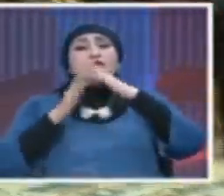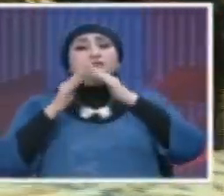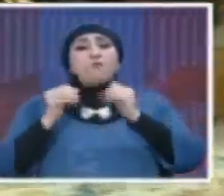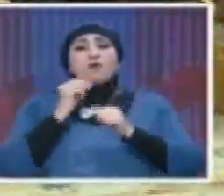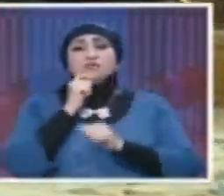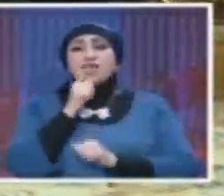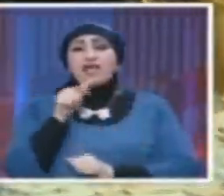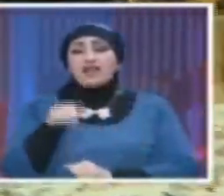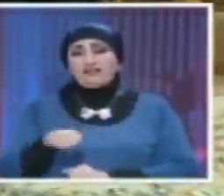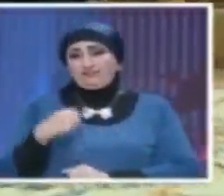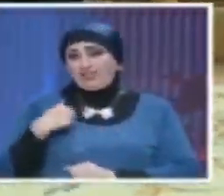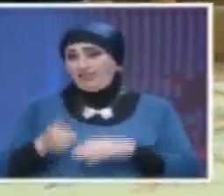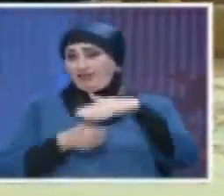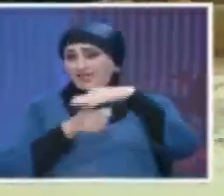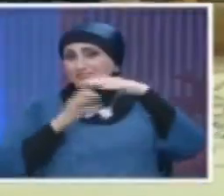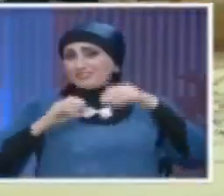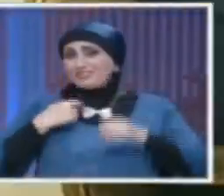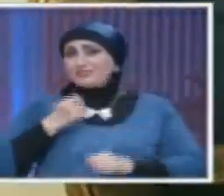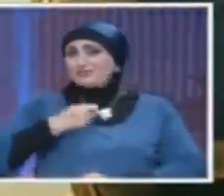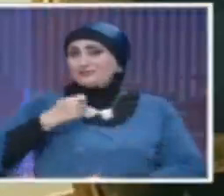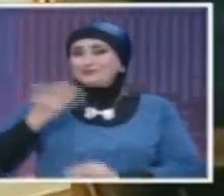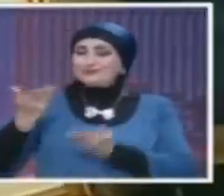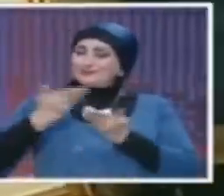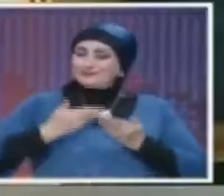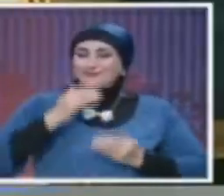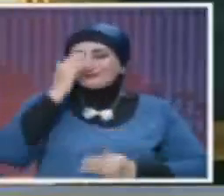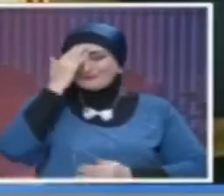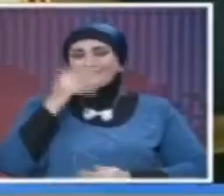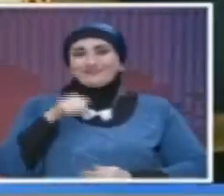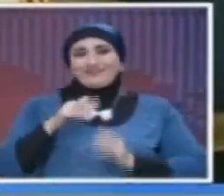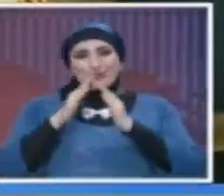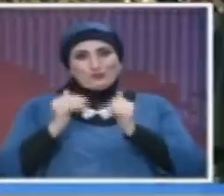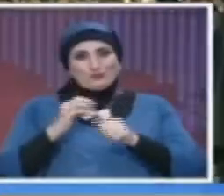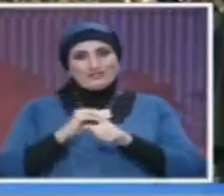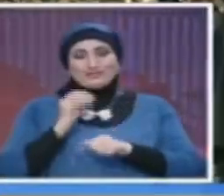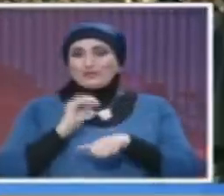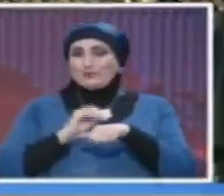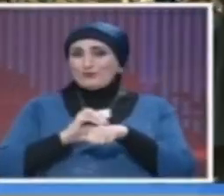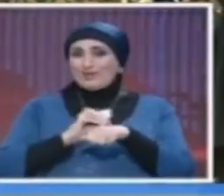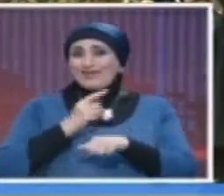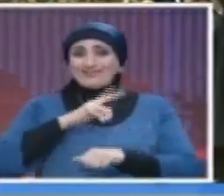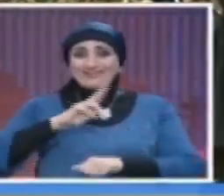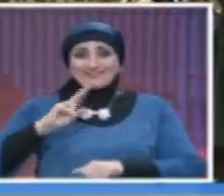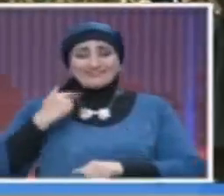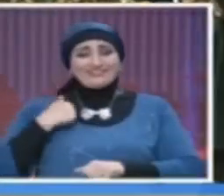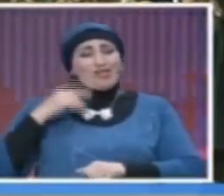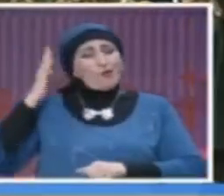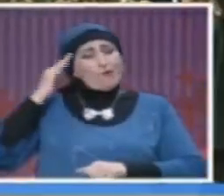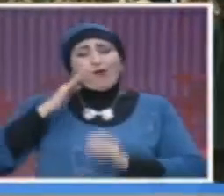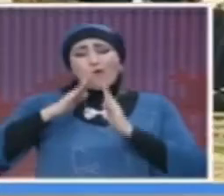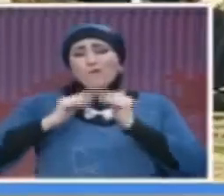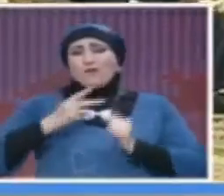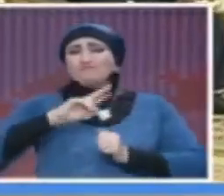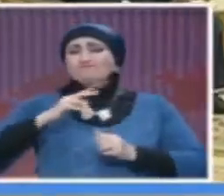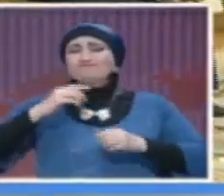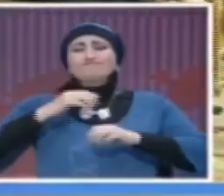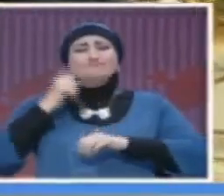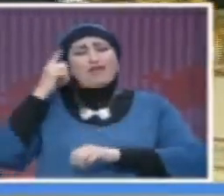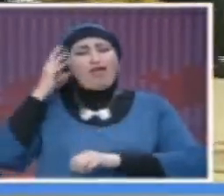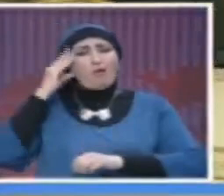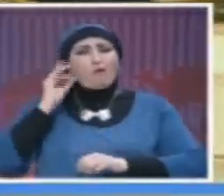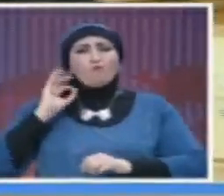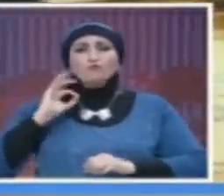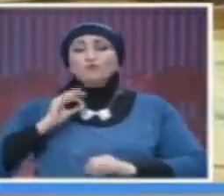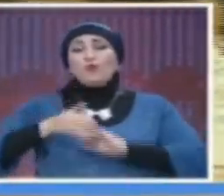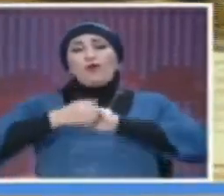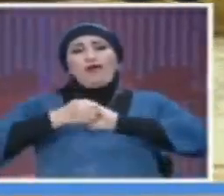بأن السيد الرئيس رحب بزيارة السيد نيوما إلى القاهرة، مؤكدا سيادته اعتزاز مصر بالعلاقات الثنائية